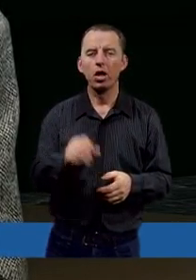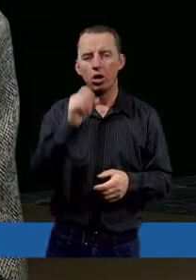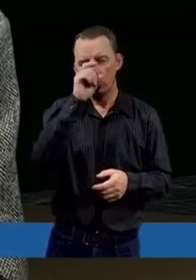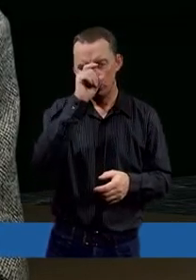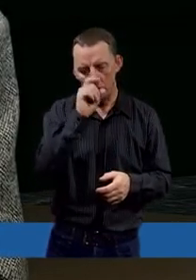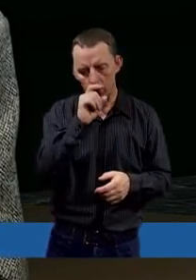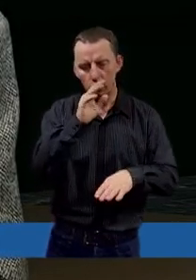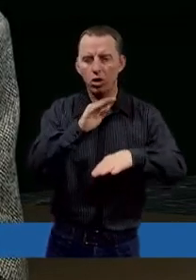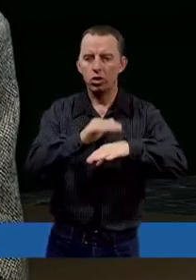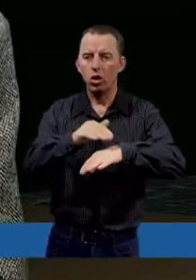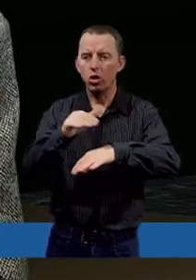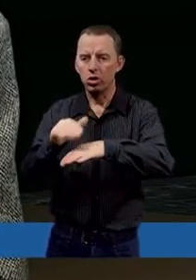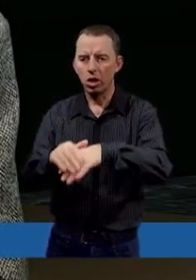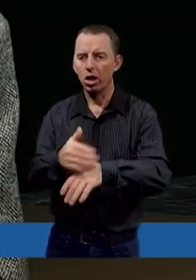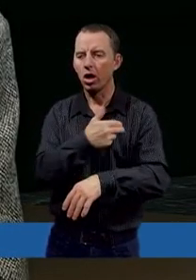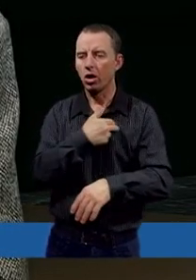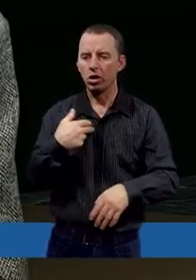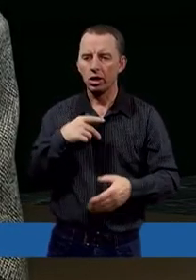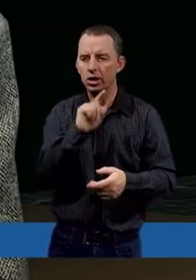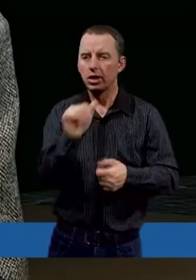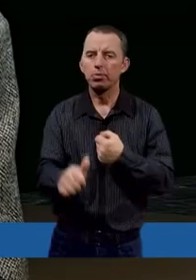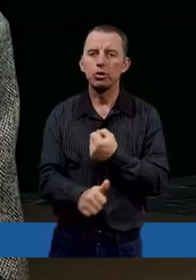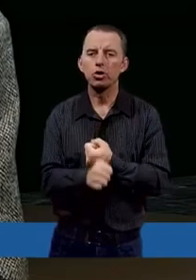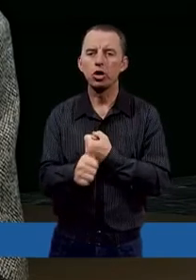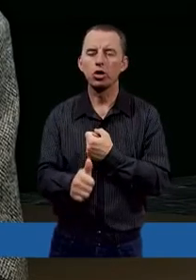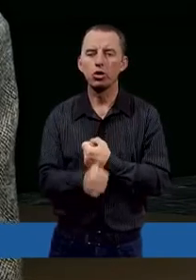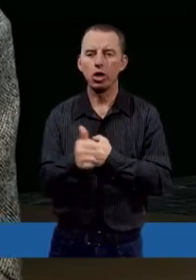zło dotyka nas z przyczyn